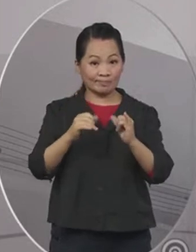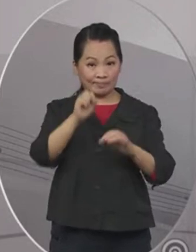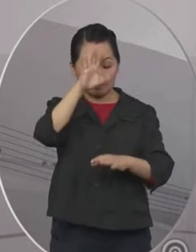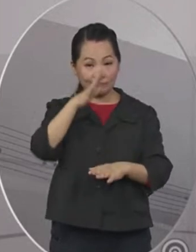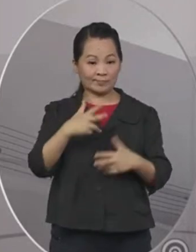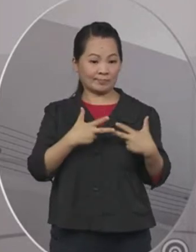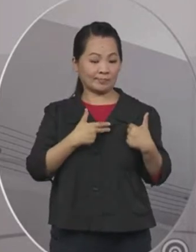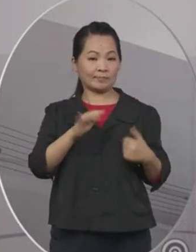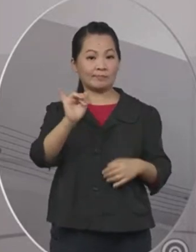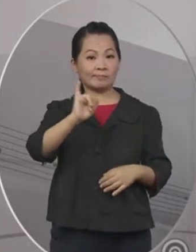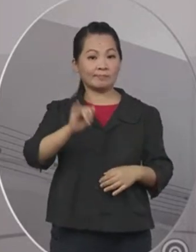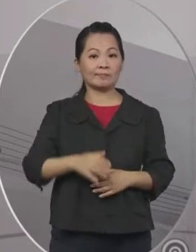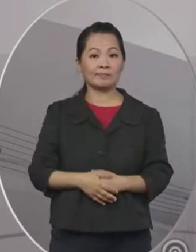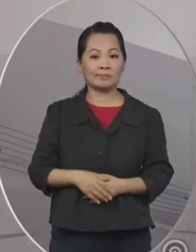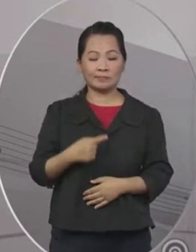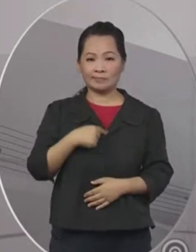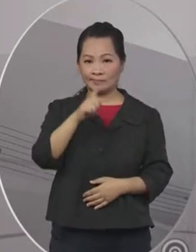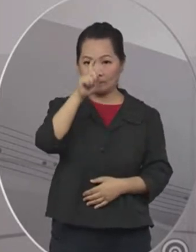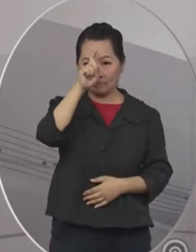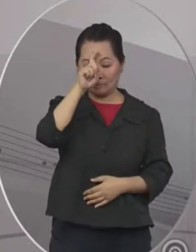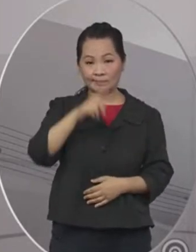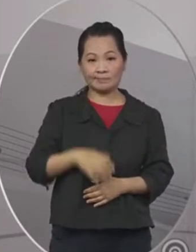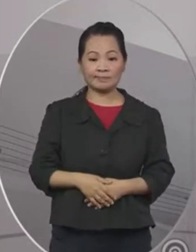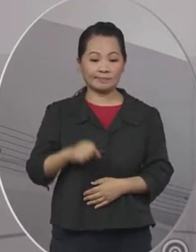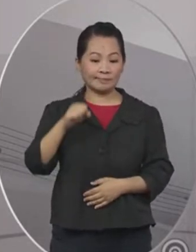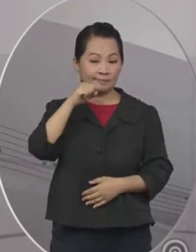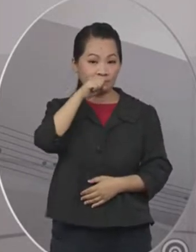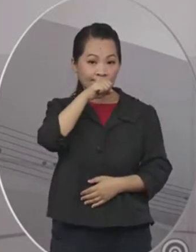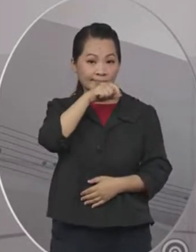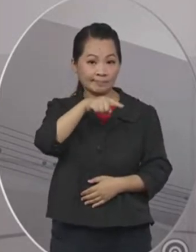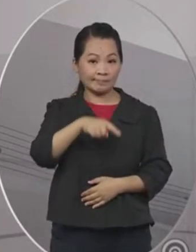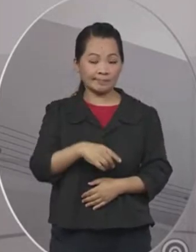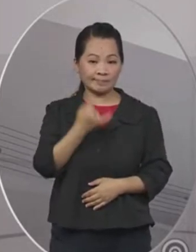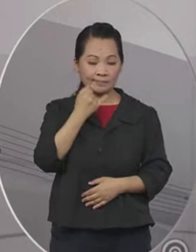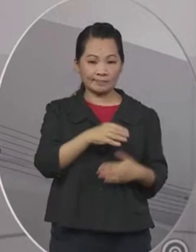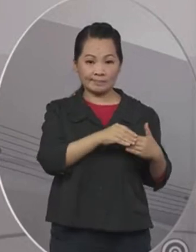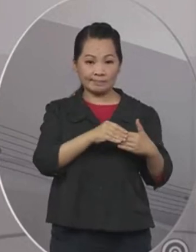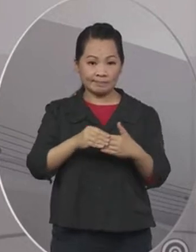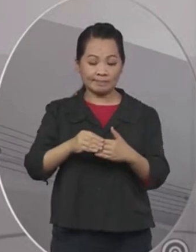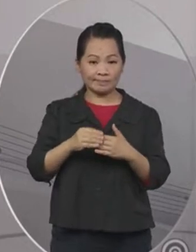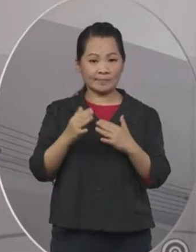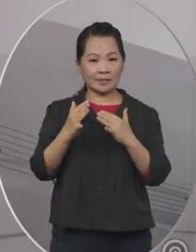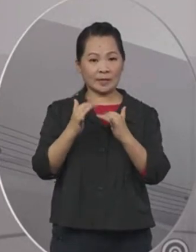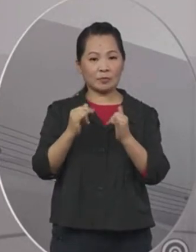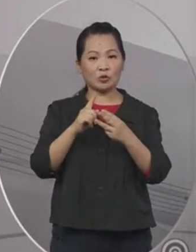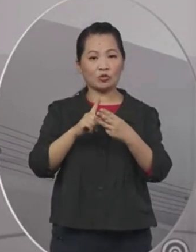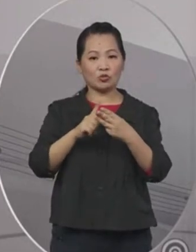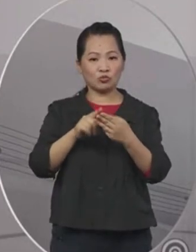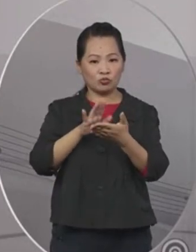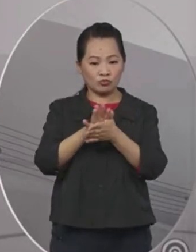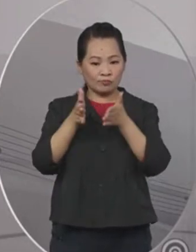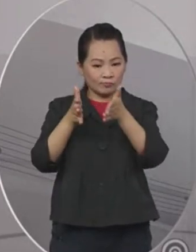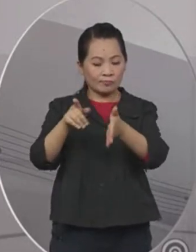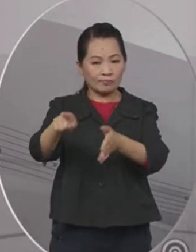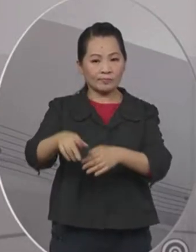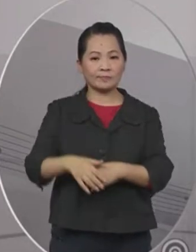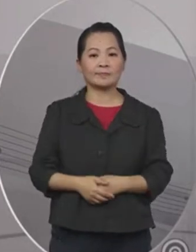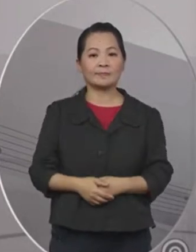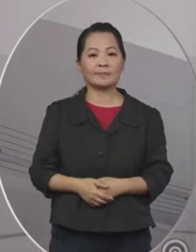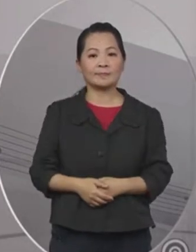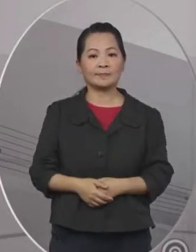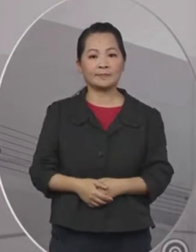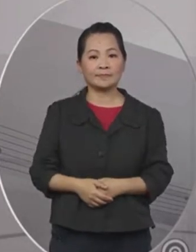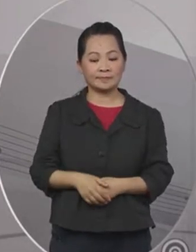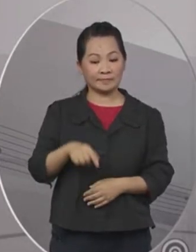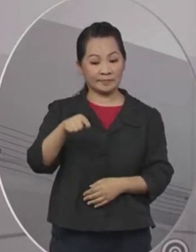英文女士，希望她能把台湾带向更民主的未来。当时这件事情